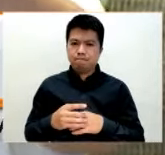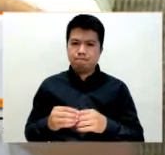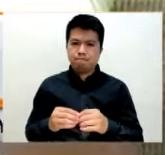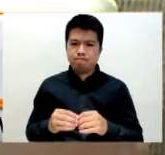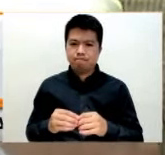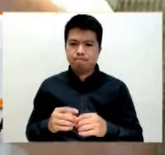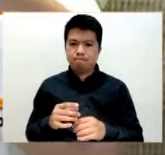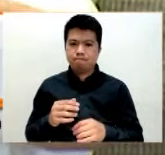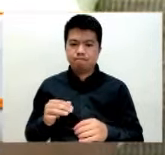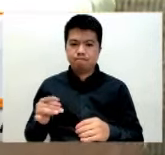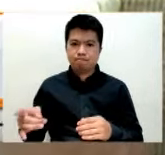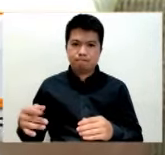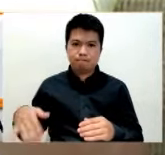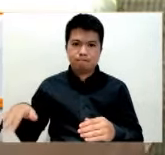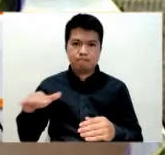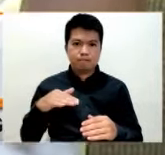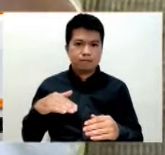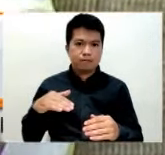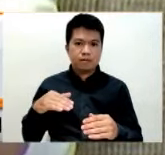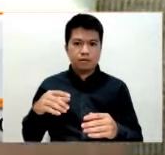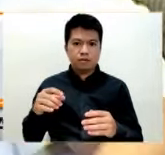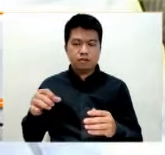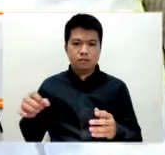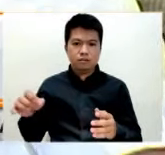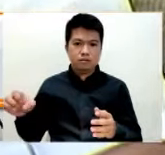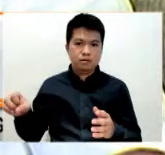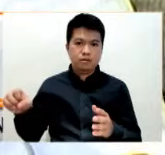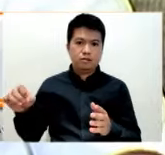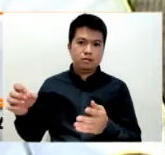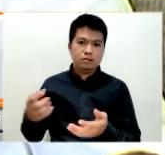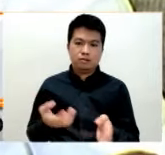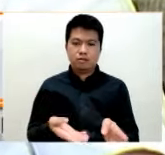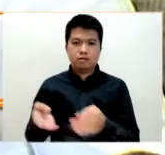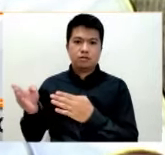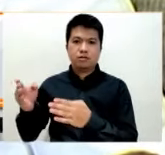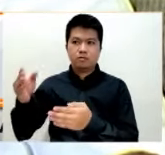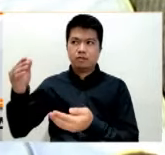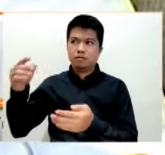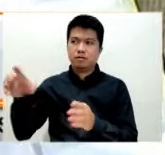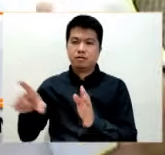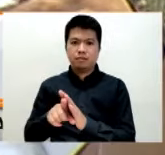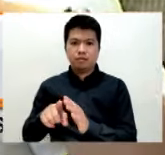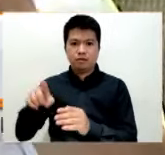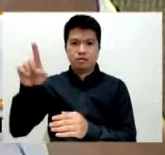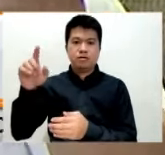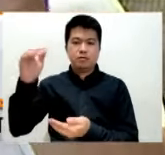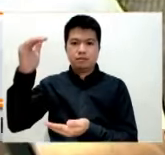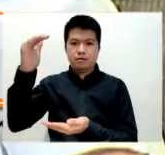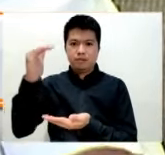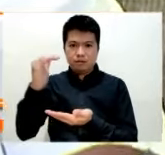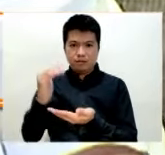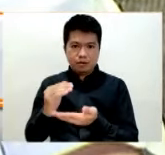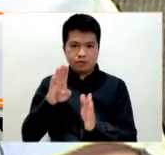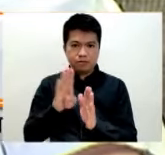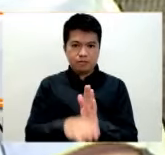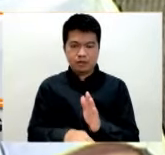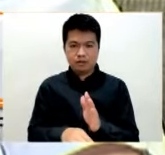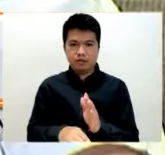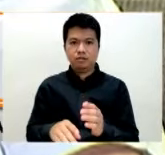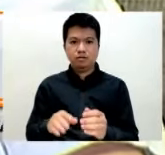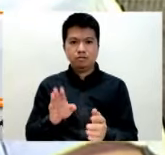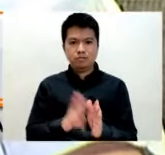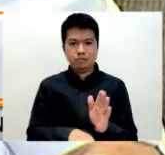ban on exports, tingin namin bababa. Ang pag bumaba yan, then mas mura na sana ang